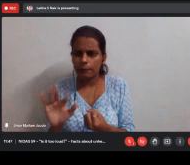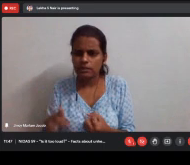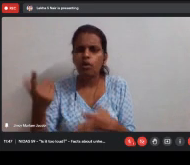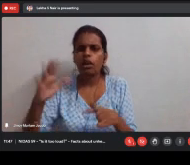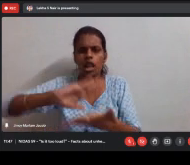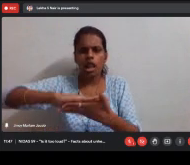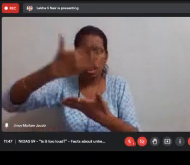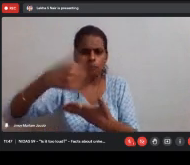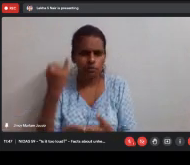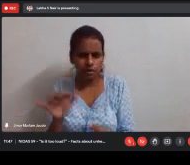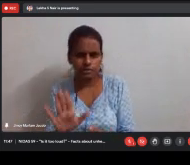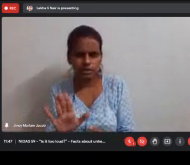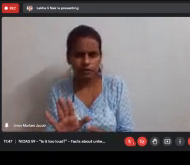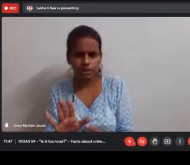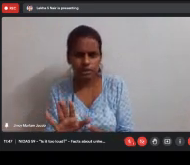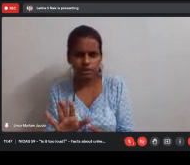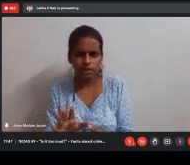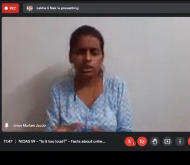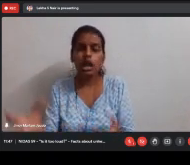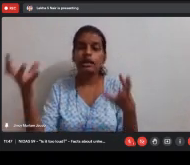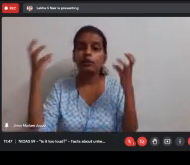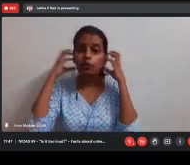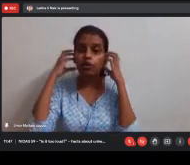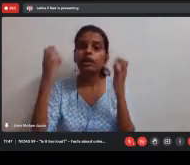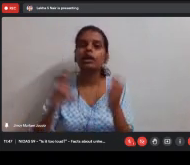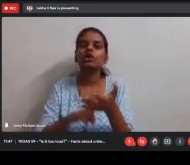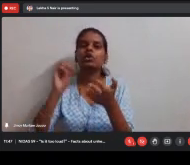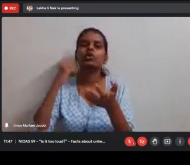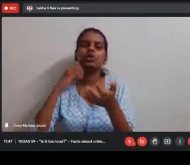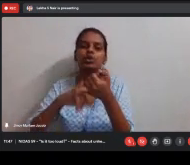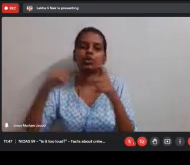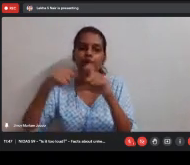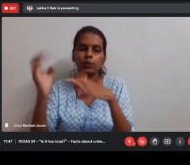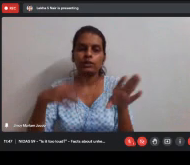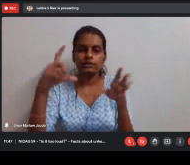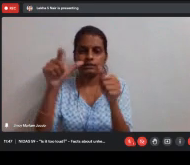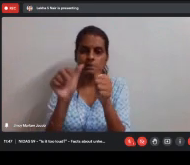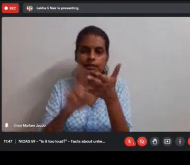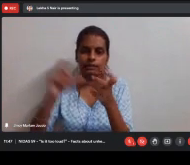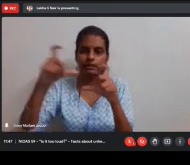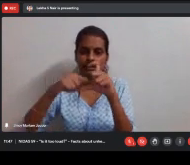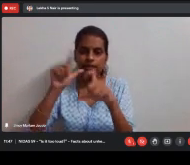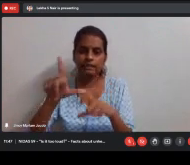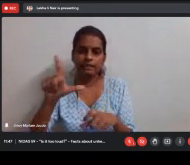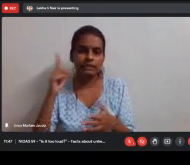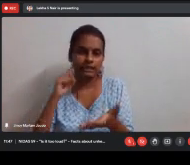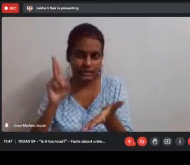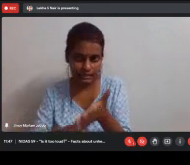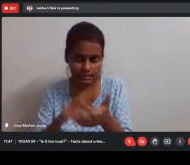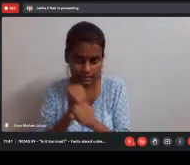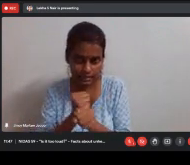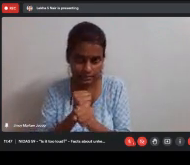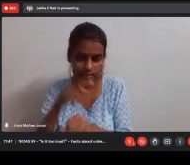സേഫ് ആയിട്ടുള്ള ലിസണിങ്ങിനുള്ള സാഹചര്യം ഉണ്ടാക്കി കൊടുക്കുക. രണ്ട്, അഥവാ കുട്ടിക്ക് അത് ഹെഡ്ഫോൺ വേണം അല്ലെങ്കിൽ ഹെഡ്ഫോൺ വെച്ചിട്ടേ നമ്മളെ